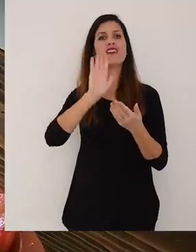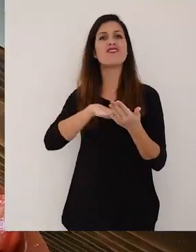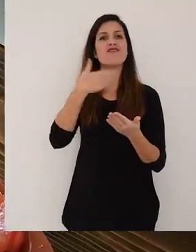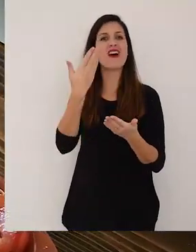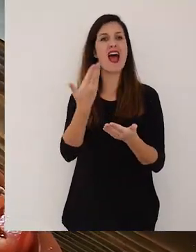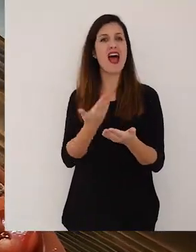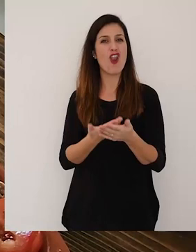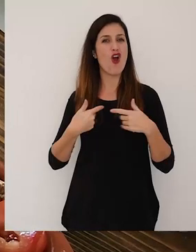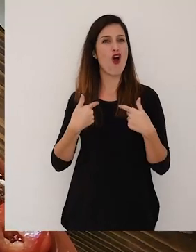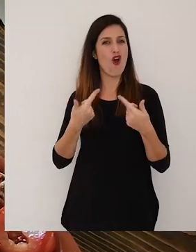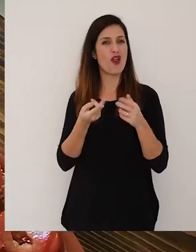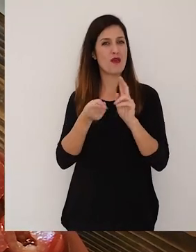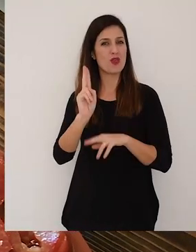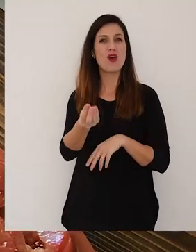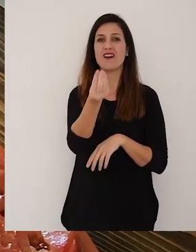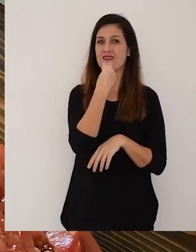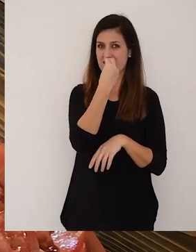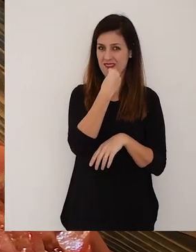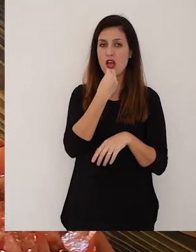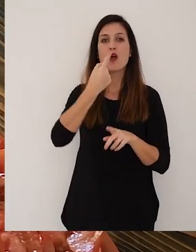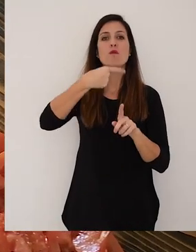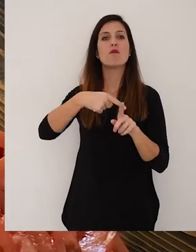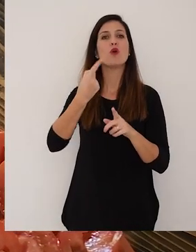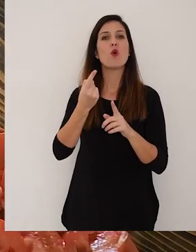delle biodiversità e dei prodotti tipici.